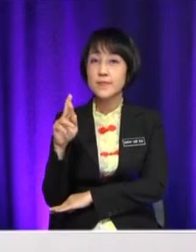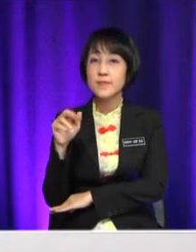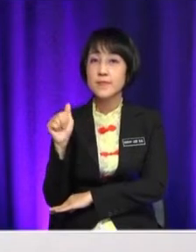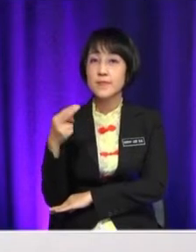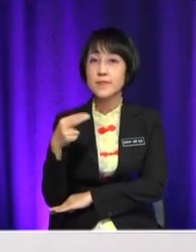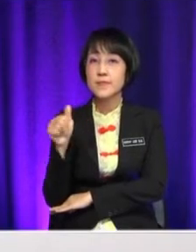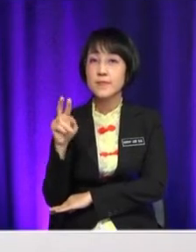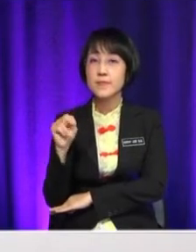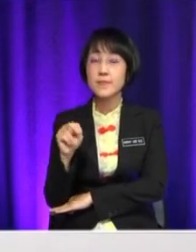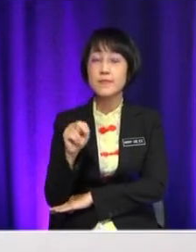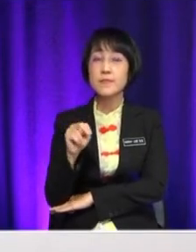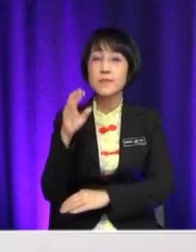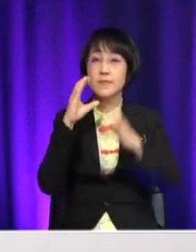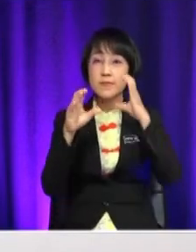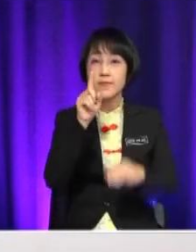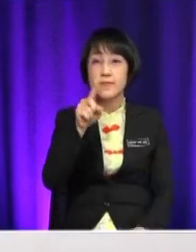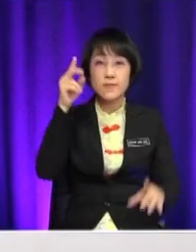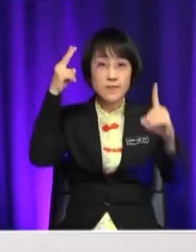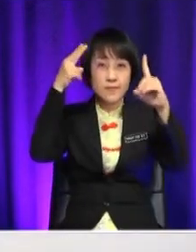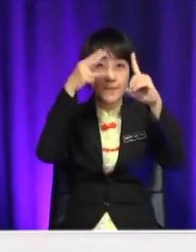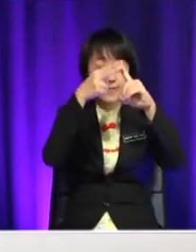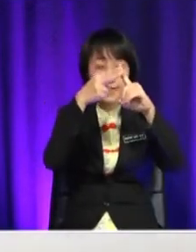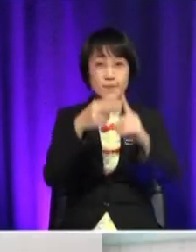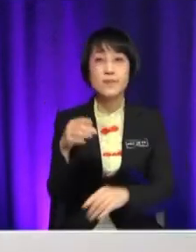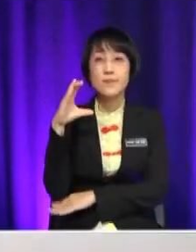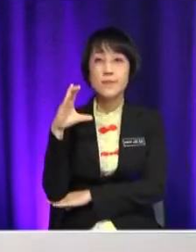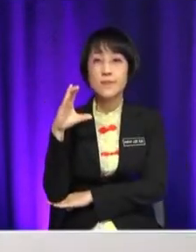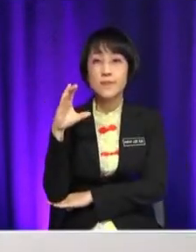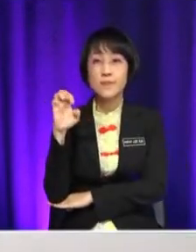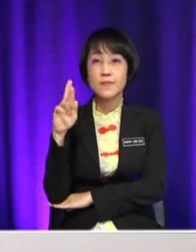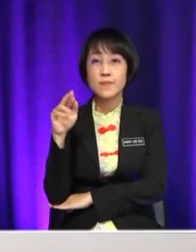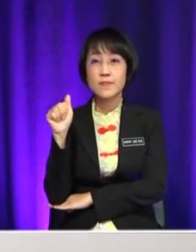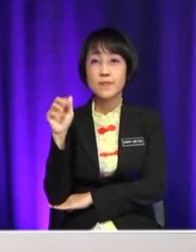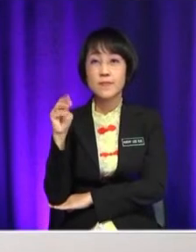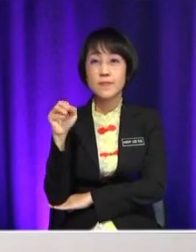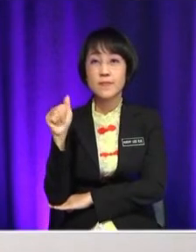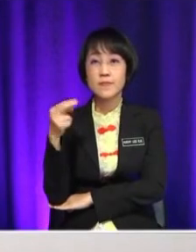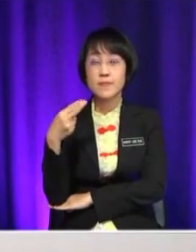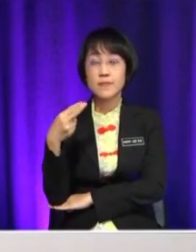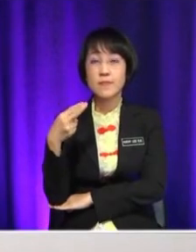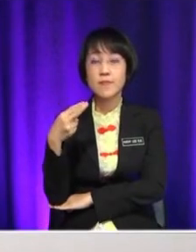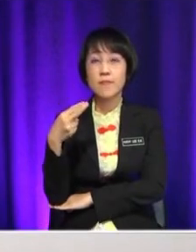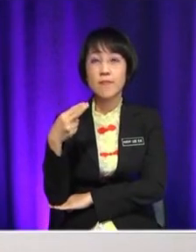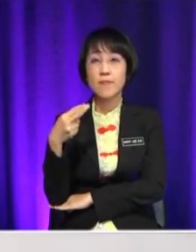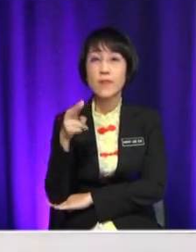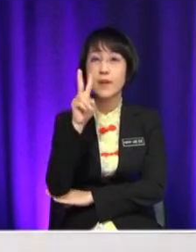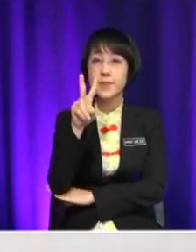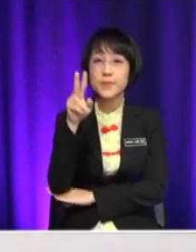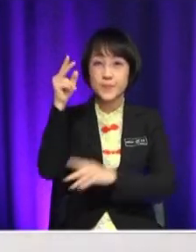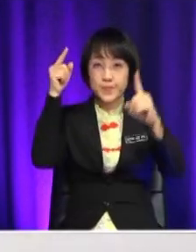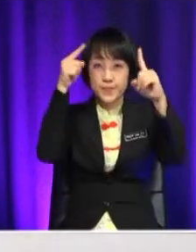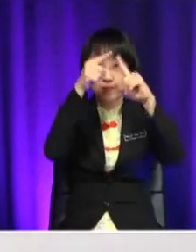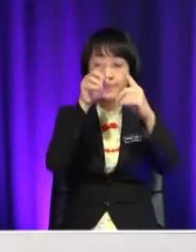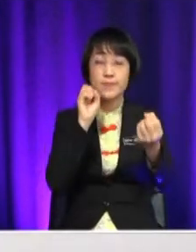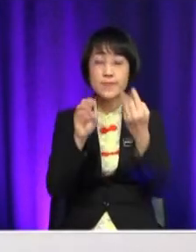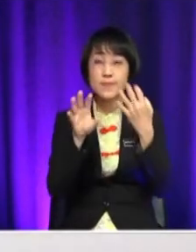sehala, manakala ceramah kaedah penyampaiannya dua hala. Syarahan menggunakan gaya dan fakta yang